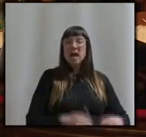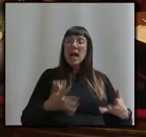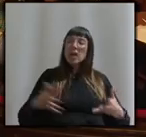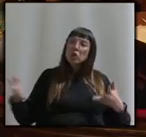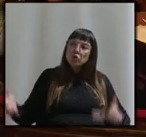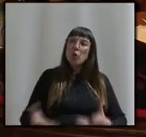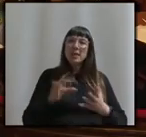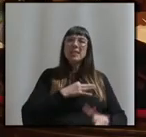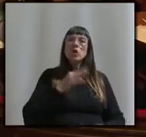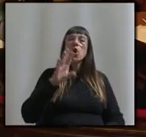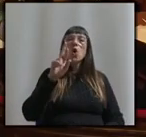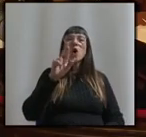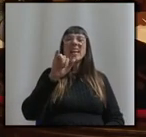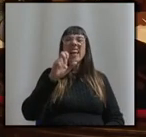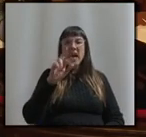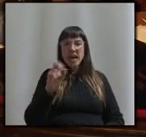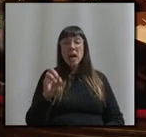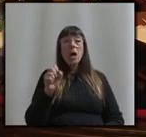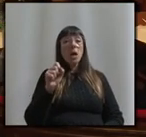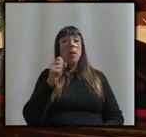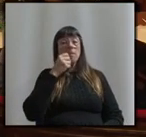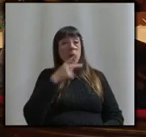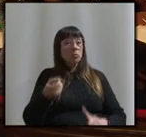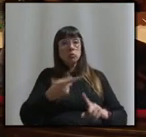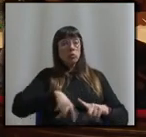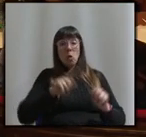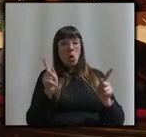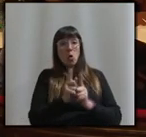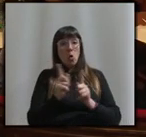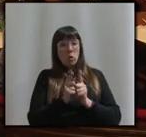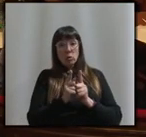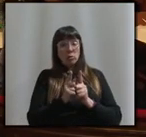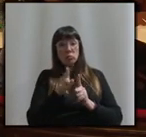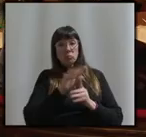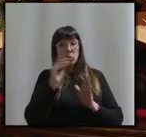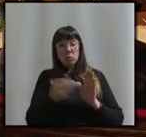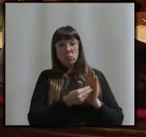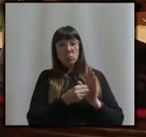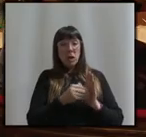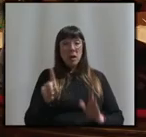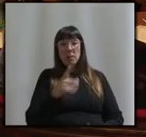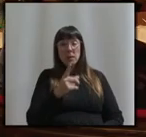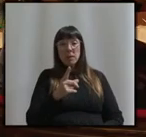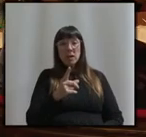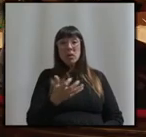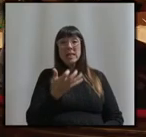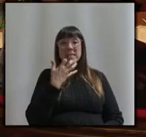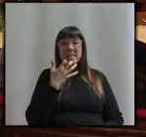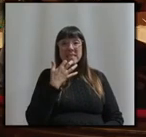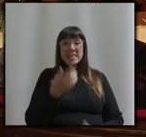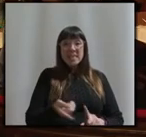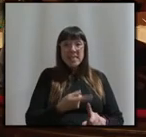Pou, serem molt escuets amb aquesta moció que ens porta avui en aquest plenari. Primer de tot, perquè si haguessin estat atents a la